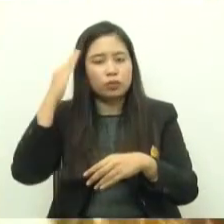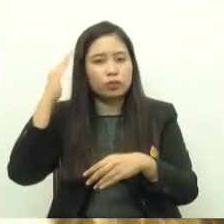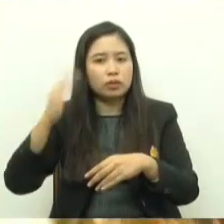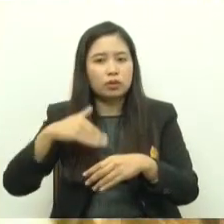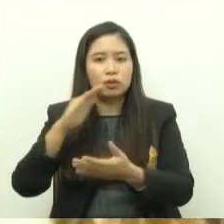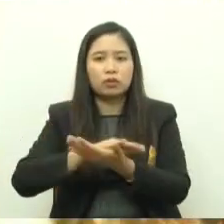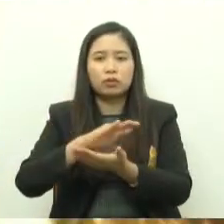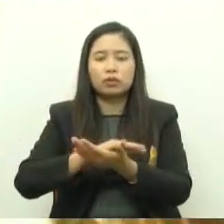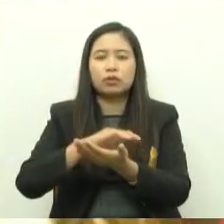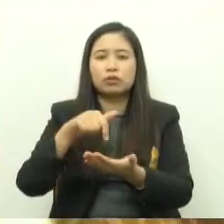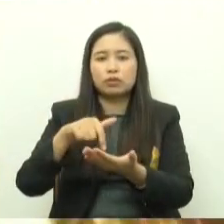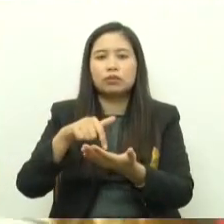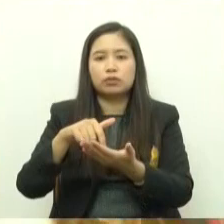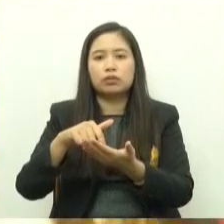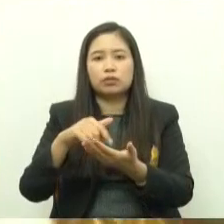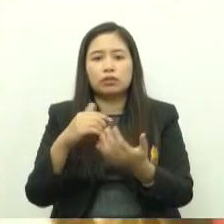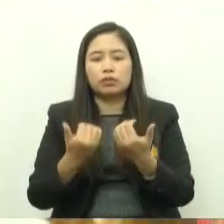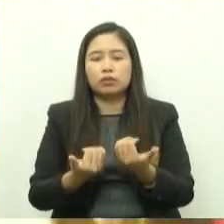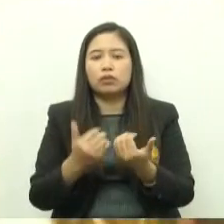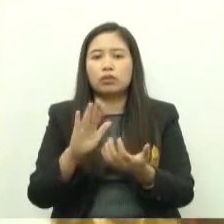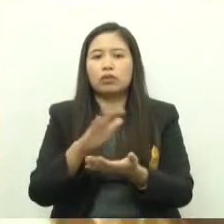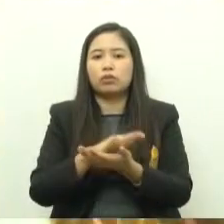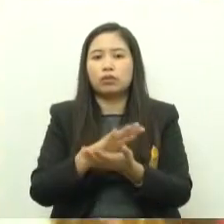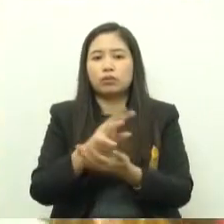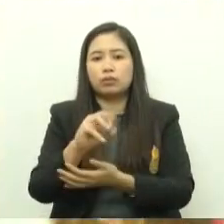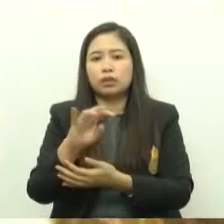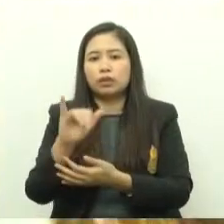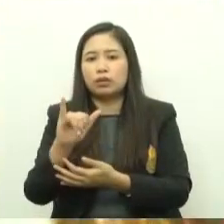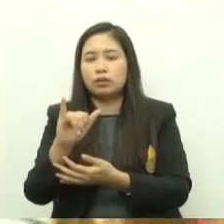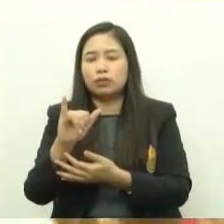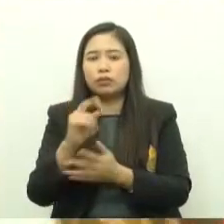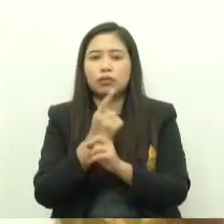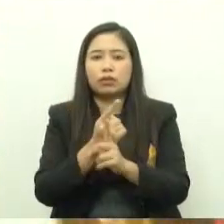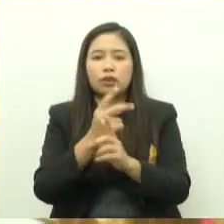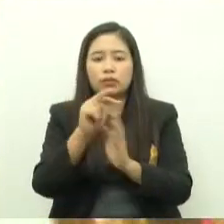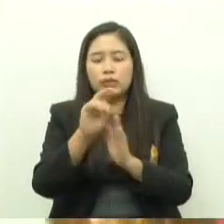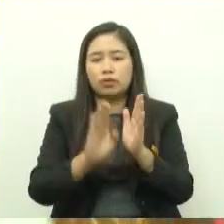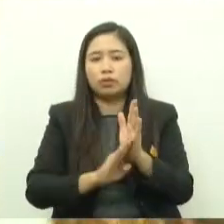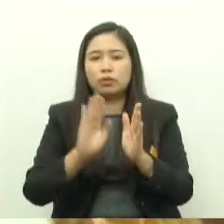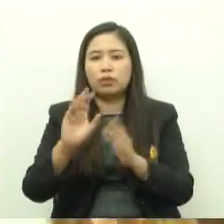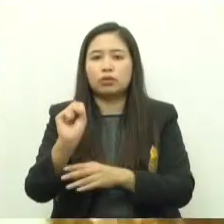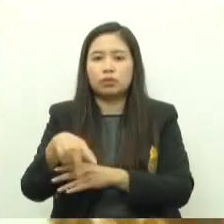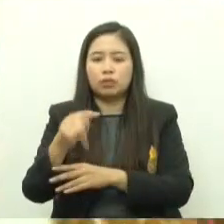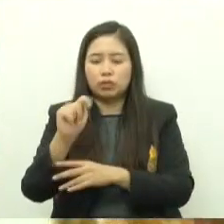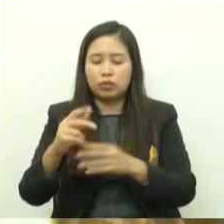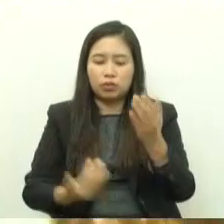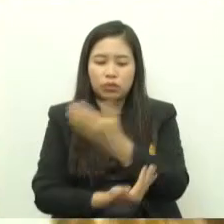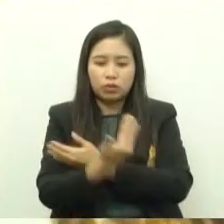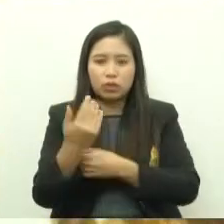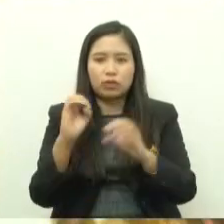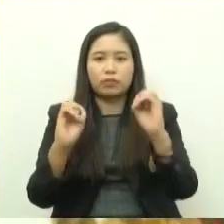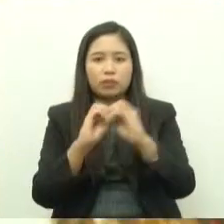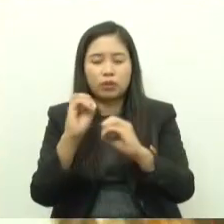ด้วยกันค่ะอันนี้ก็เป็นจุดเน้นของมัธยมศึกษาของเราที่ปฏิบัติตามนโยบายของสพฐด้านโอกาสด้านความปลอดภัย